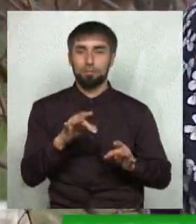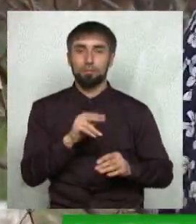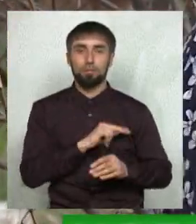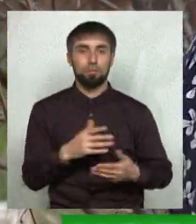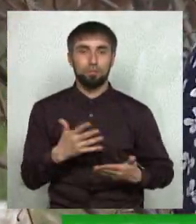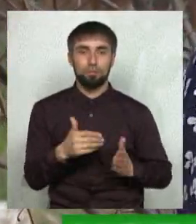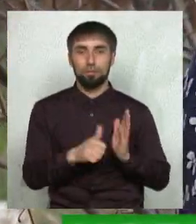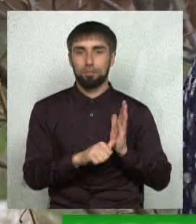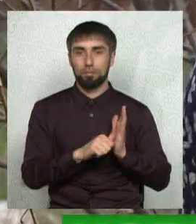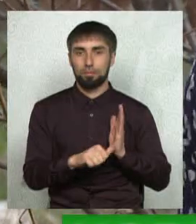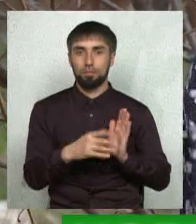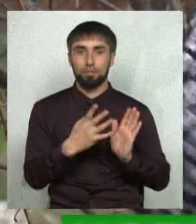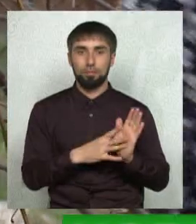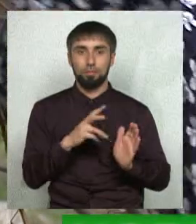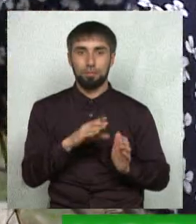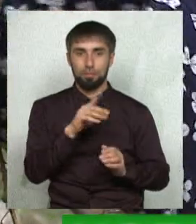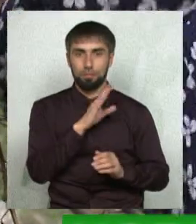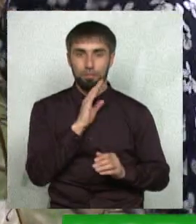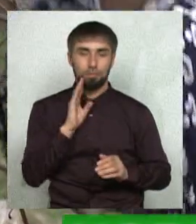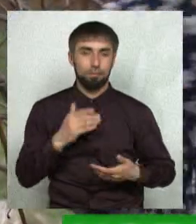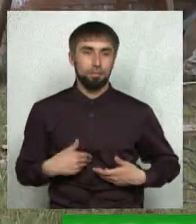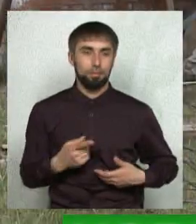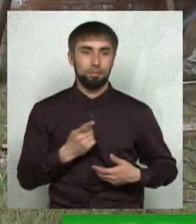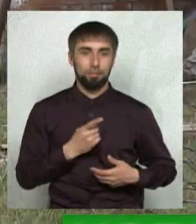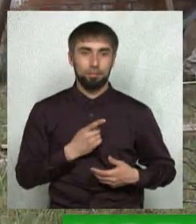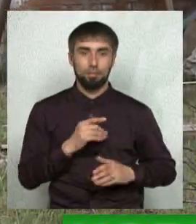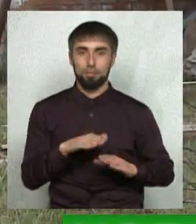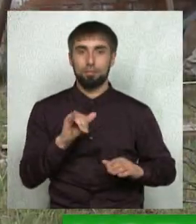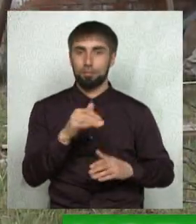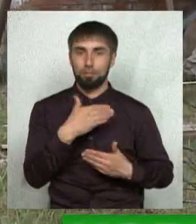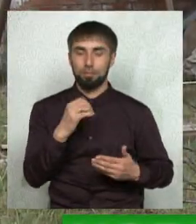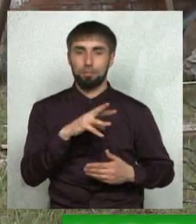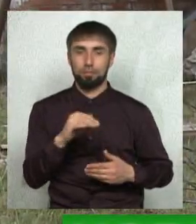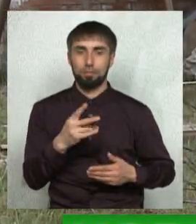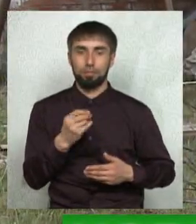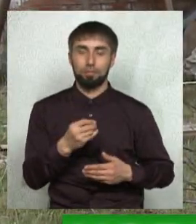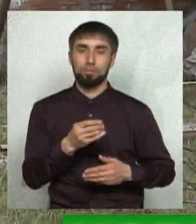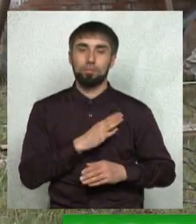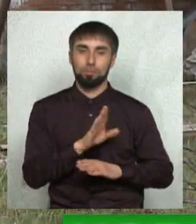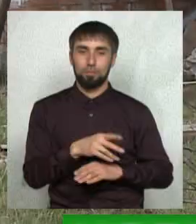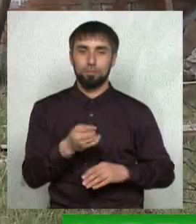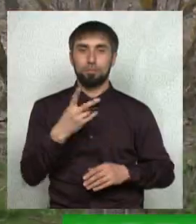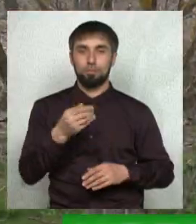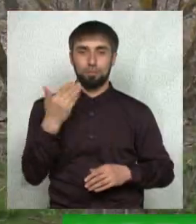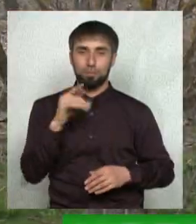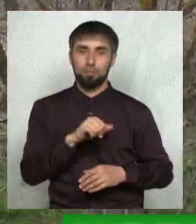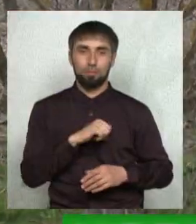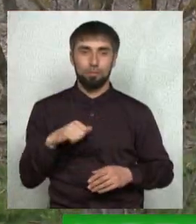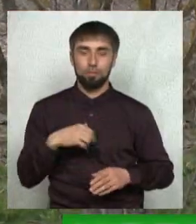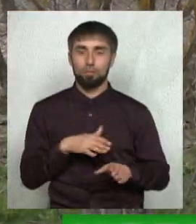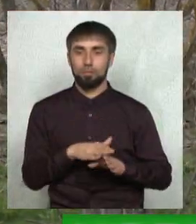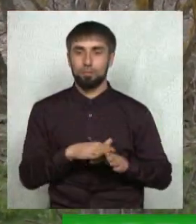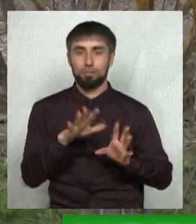работы. 69-летняя женщина живет одна. Детей у нее нет, а мужа не стало несколько лет назад. Самостоятельно